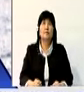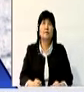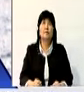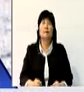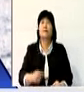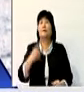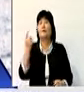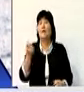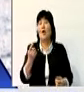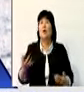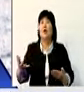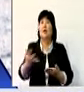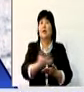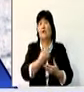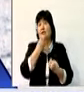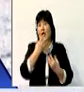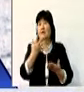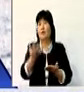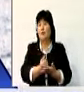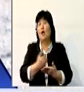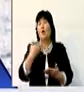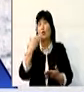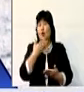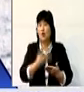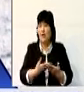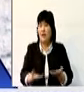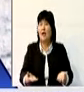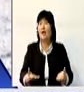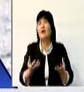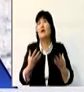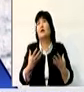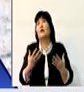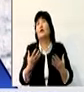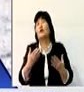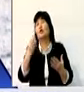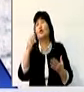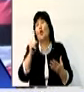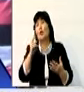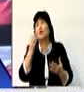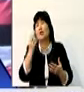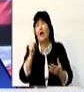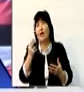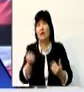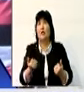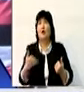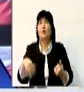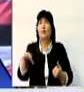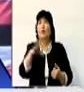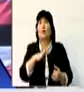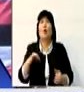шаруашылық жылда жақсы өнім алып жатыр ғой. Күріштен де жаңағы жоңышқадан да мен енді бүкіл